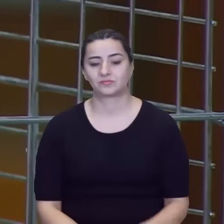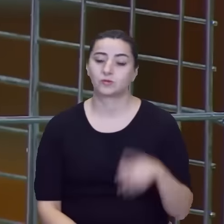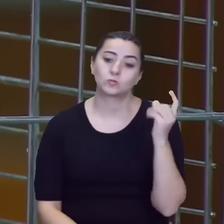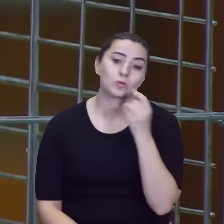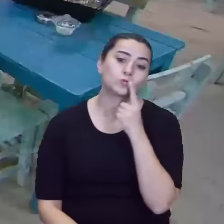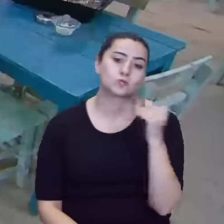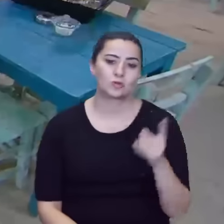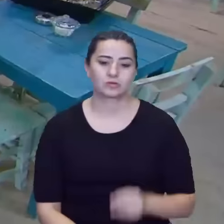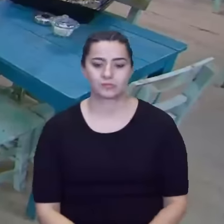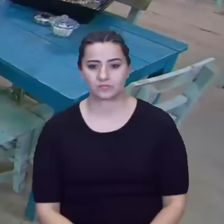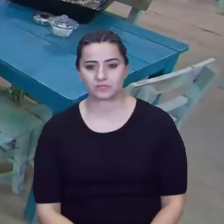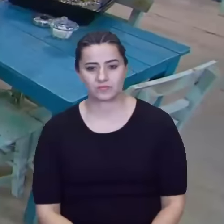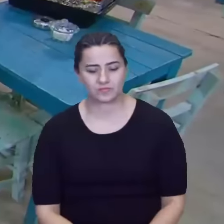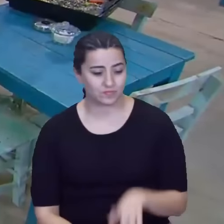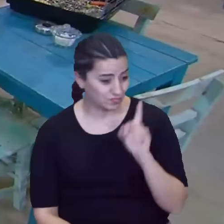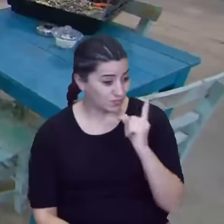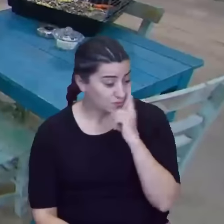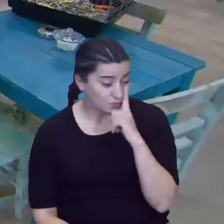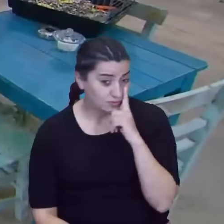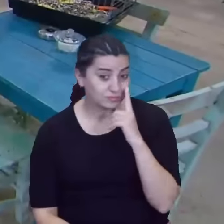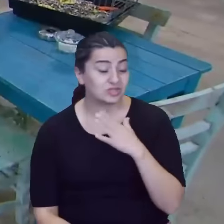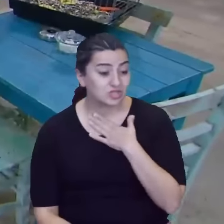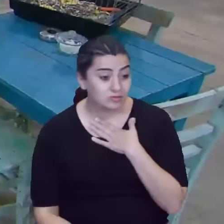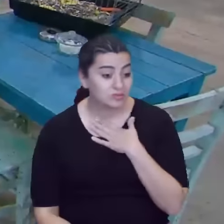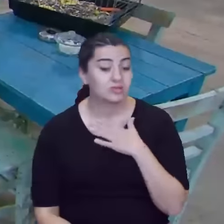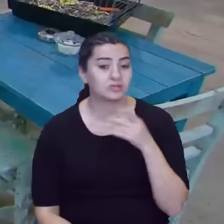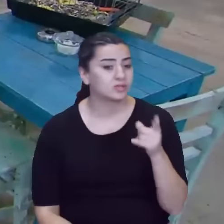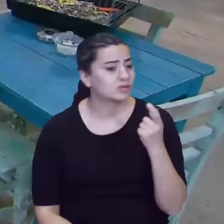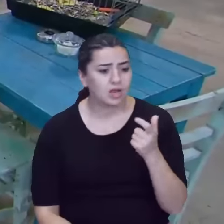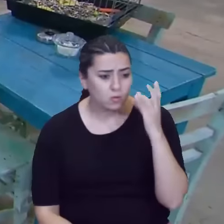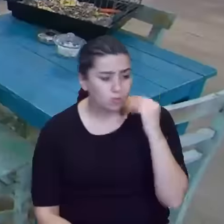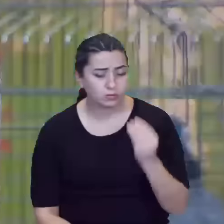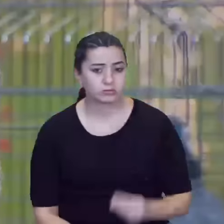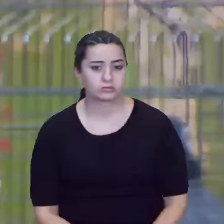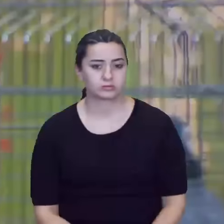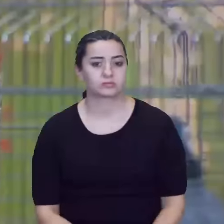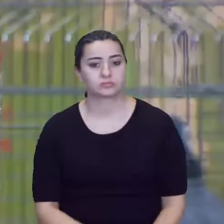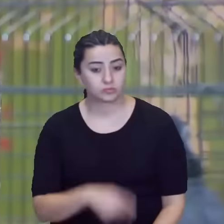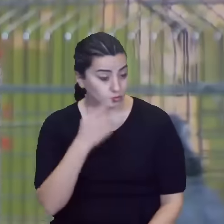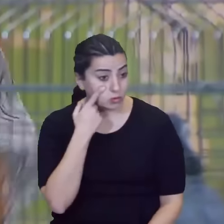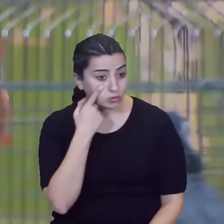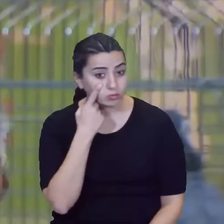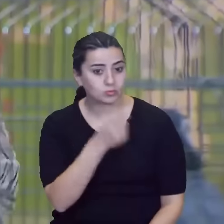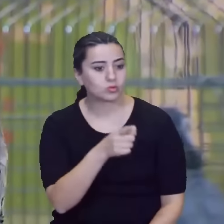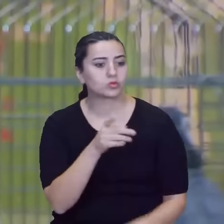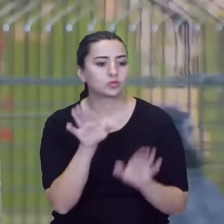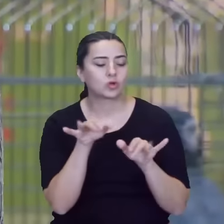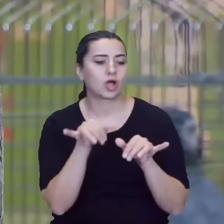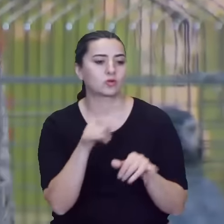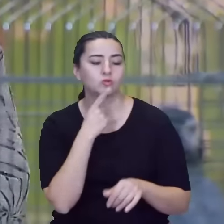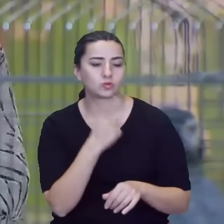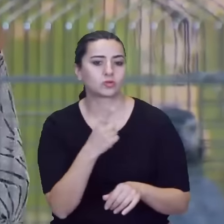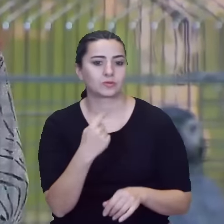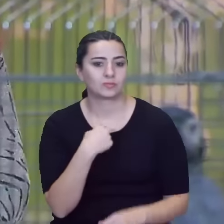et Mesut. Ya Mr. Spak'cığım, canım benim. Sen bunu nereden öğrendin ya? Gördün mü Mesut? Papağan bile aynı şeyi